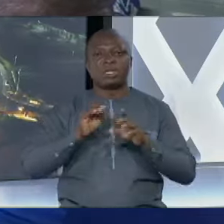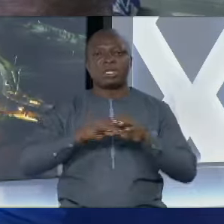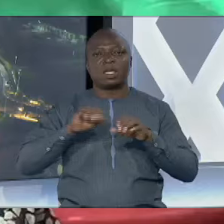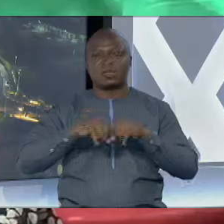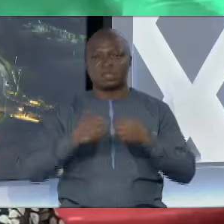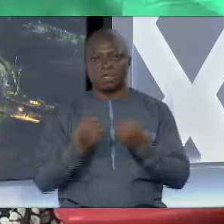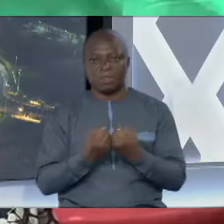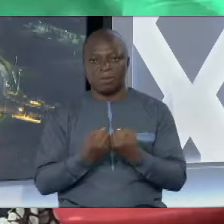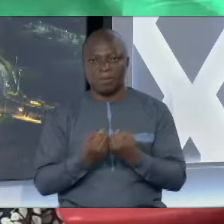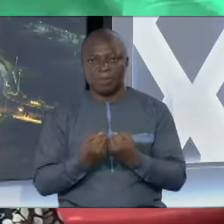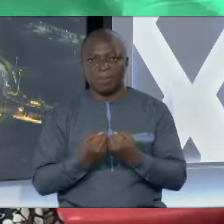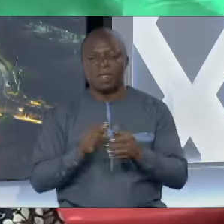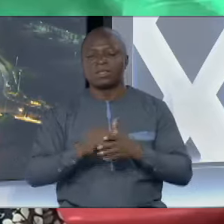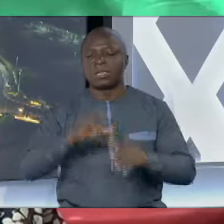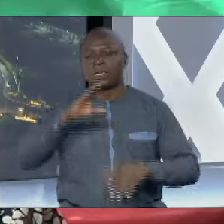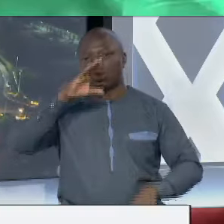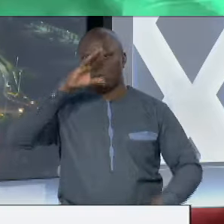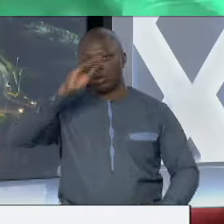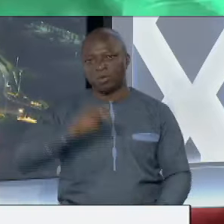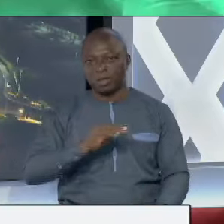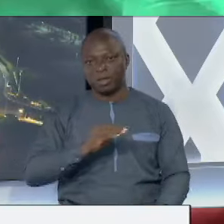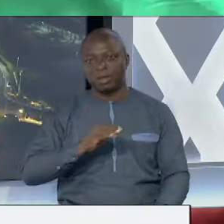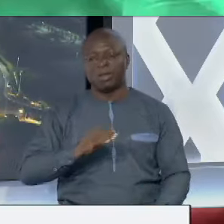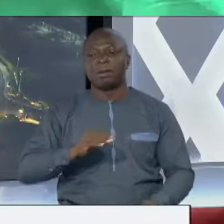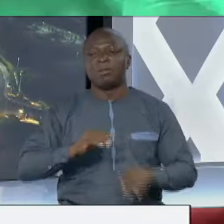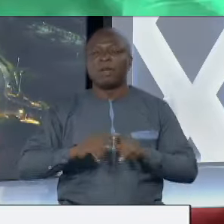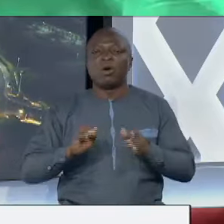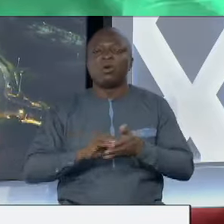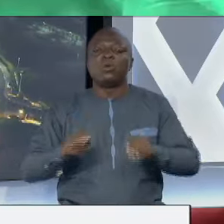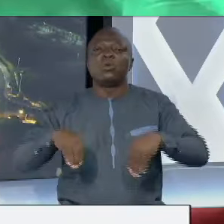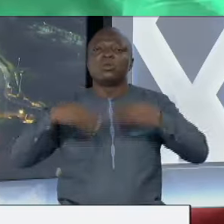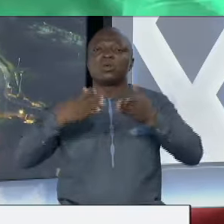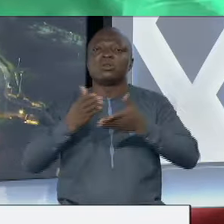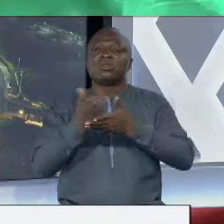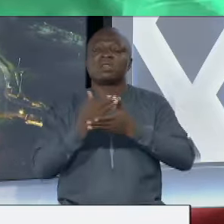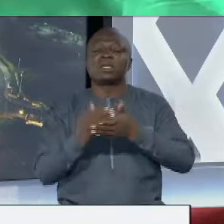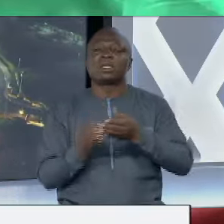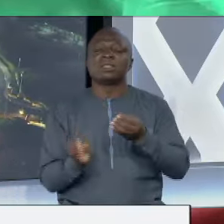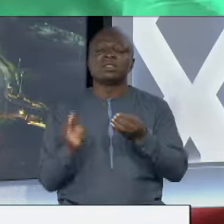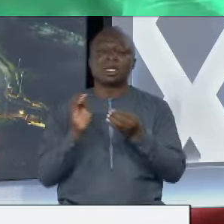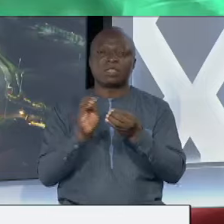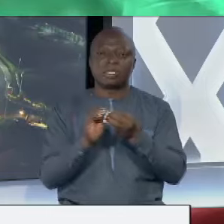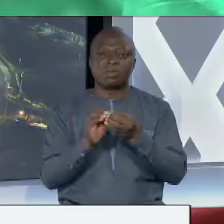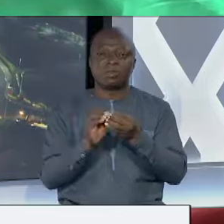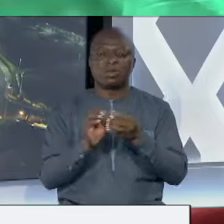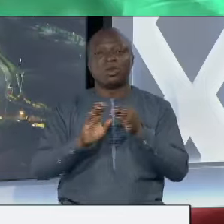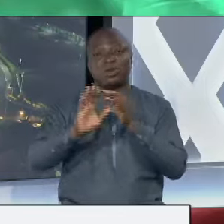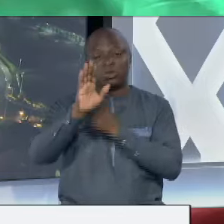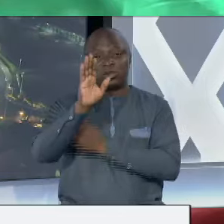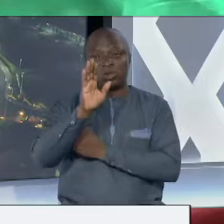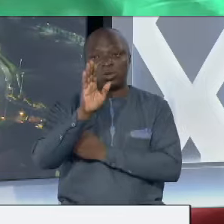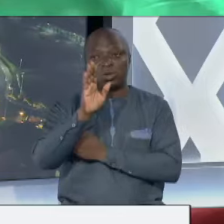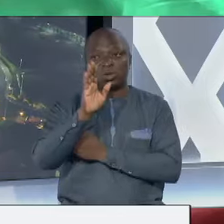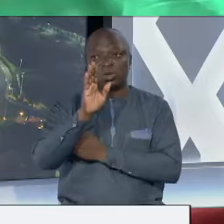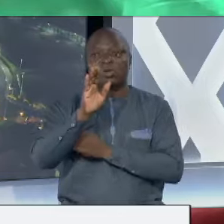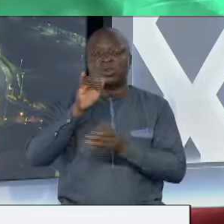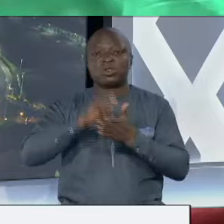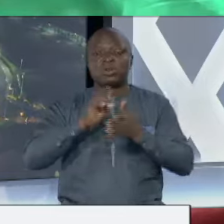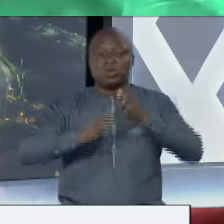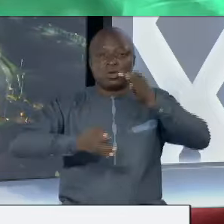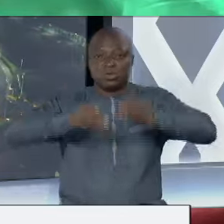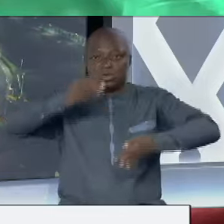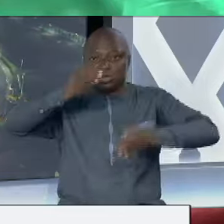société. C'est un être humain, mais on lui donne des attributs de Dieu, celui de